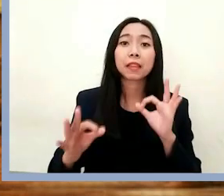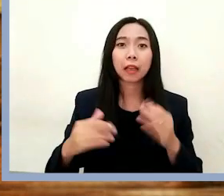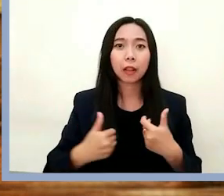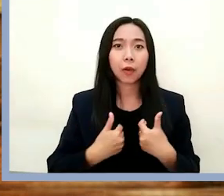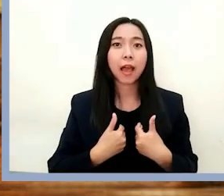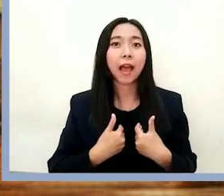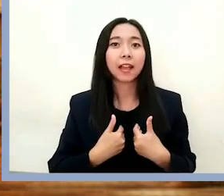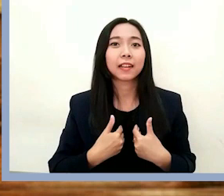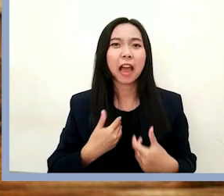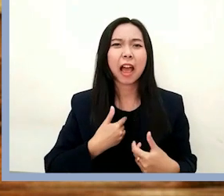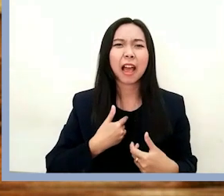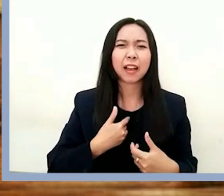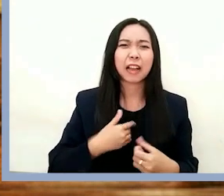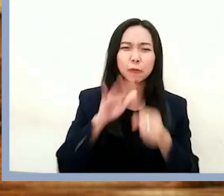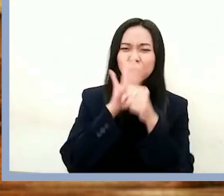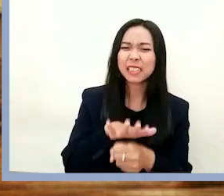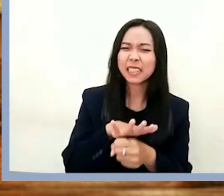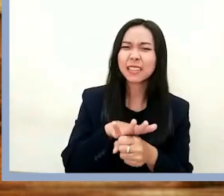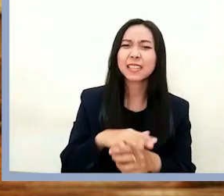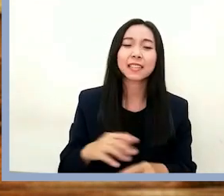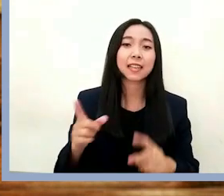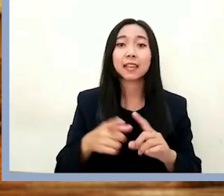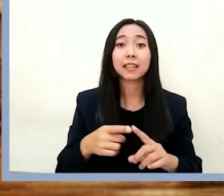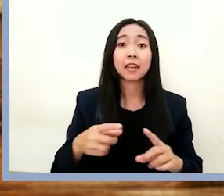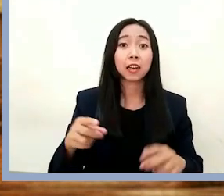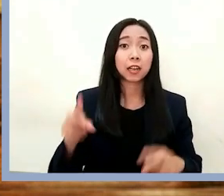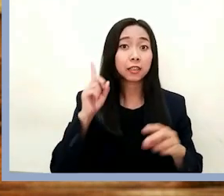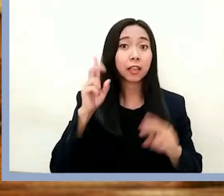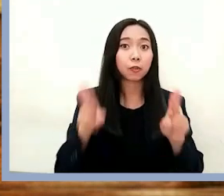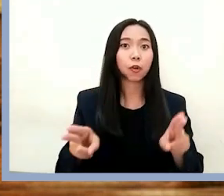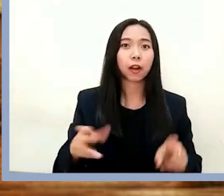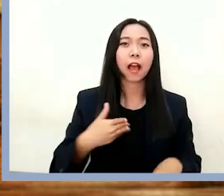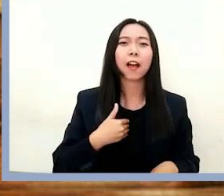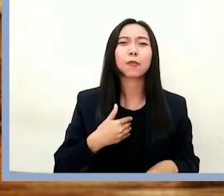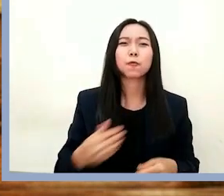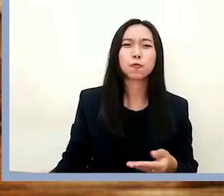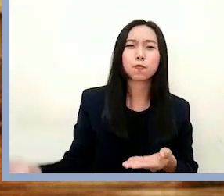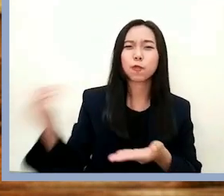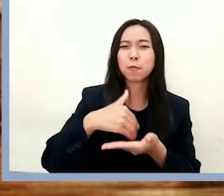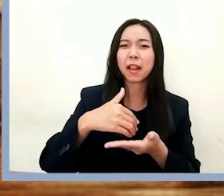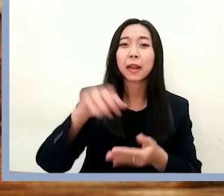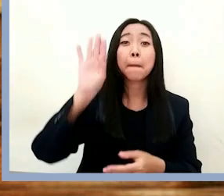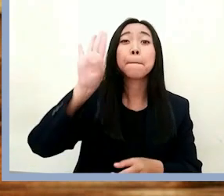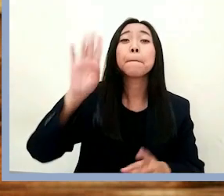sesuatu yang kuperas dari seseorang akan ku kembalikan 4 kali lipat